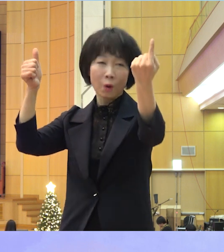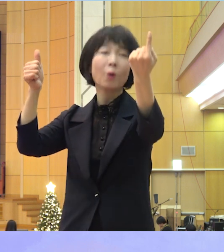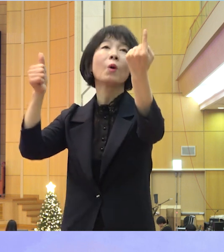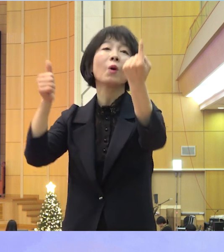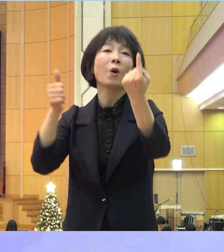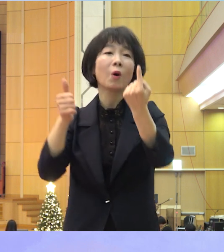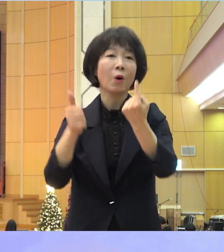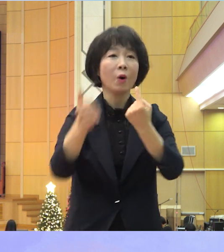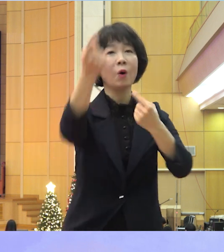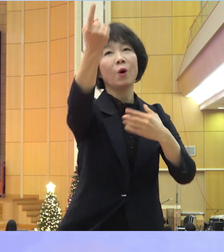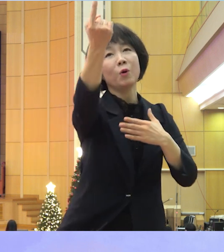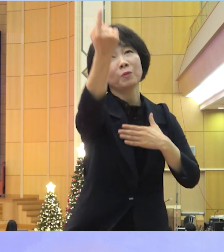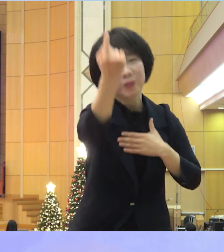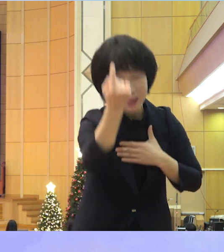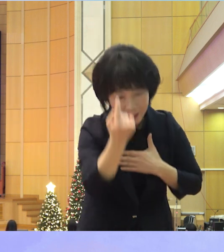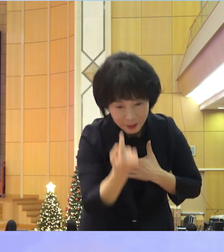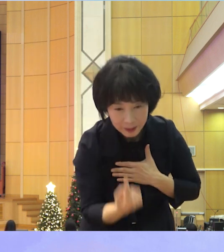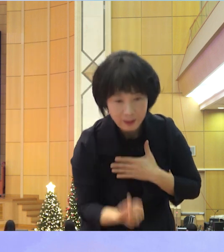주께로